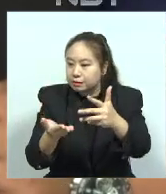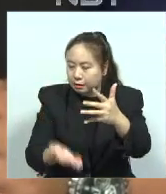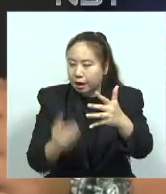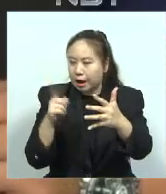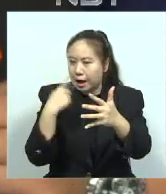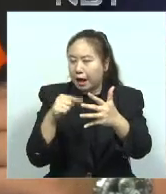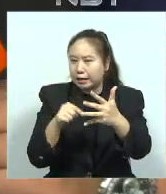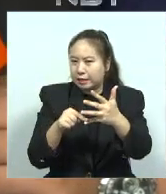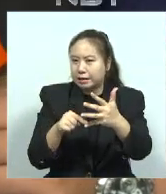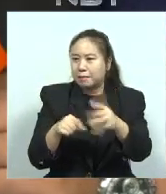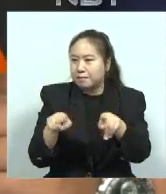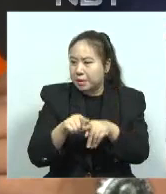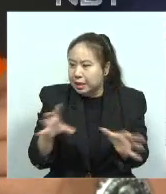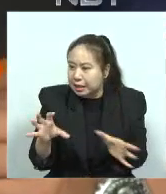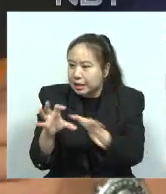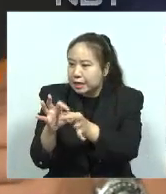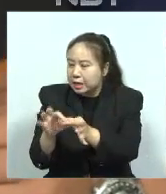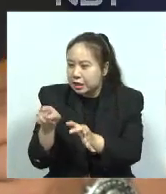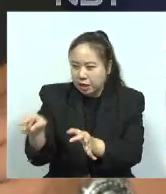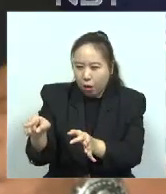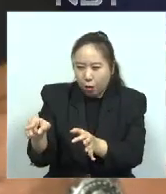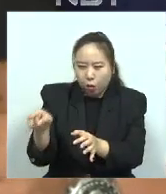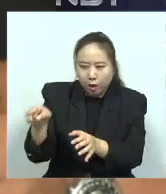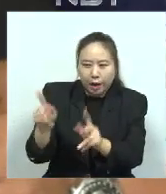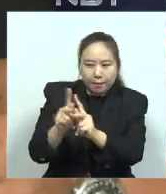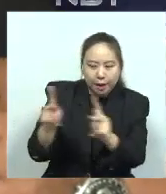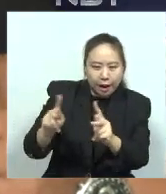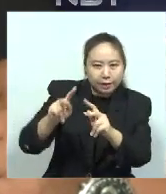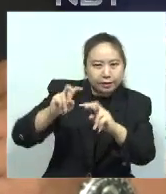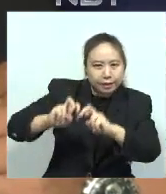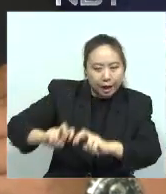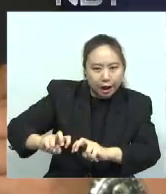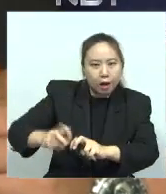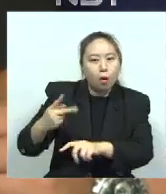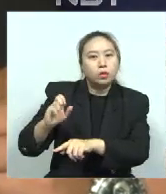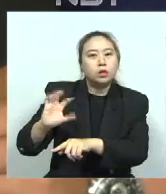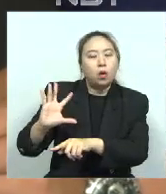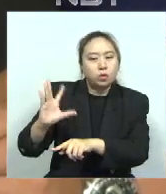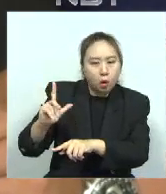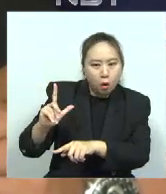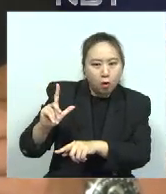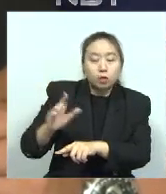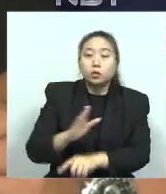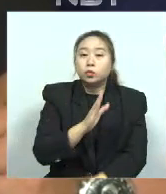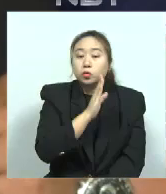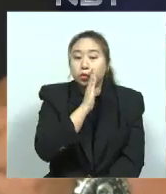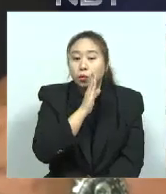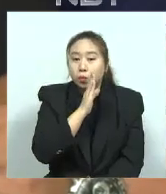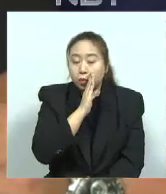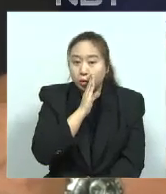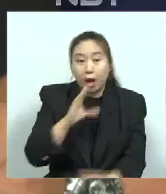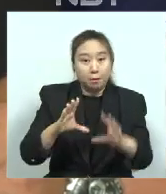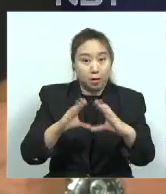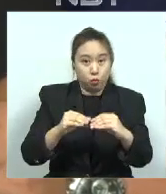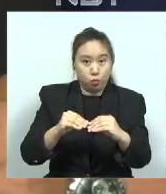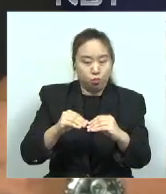ได้เสียอยู่ในที่ประชุมไม่ว่าในชั้นกรรมการสรรหาหรือในชั้นคสช.คนนั้นก็จะถ้าหากออกนอกประชุมได้ท่านก็